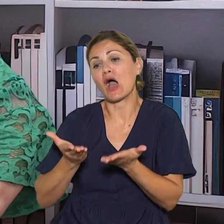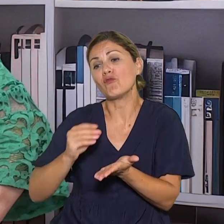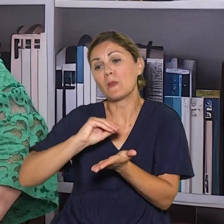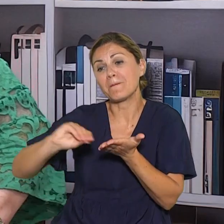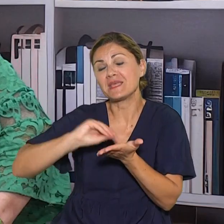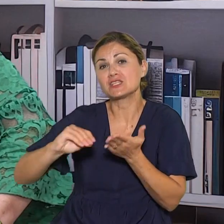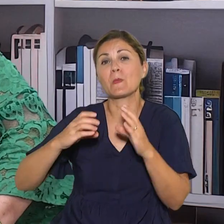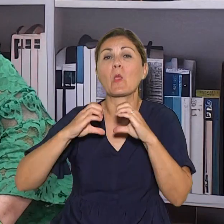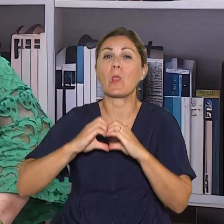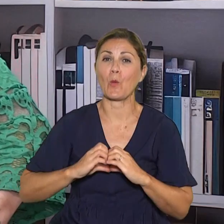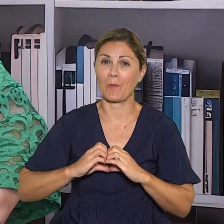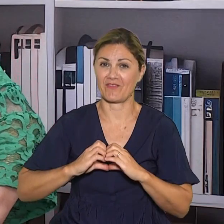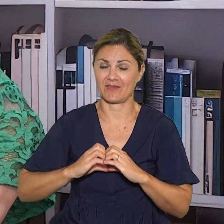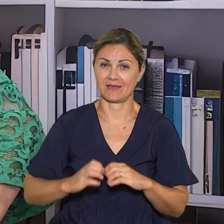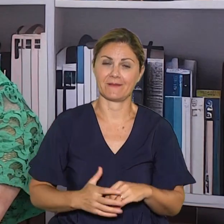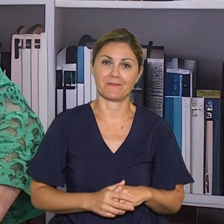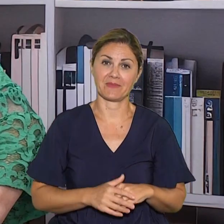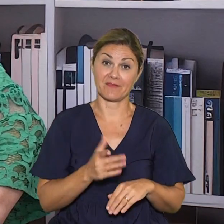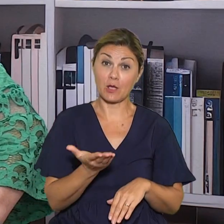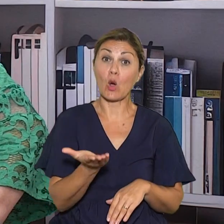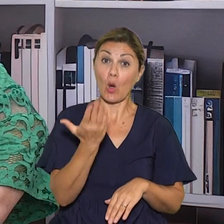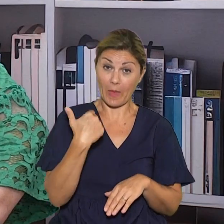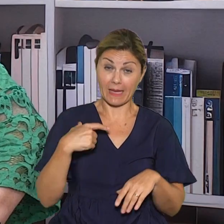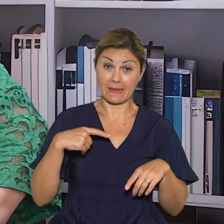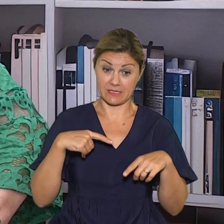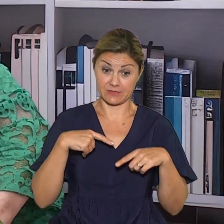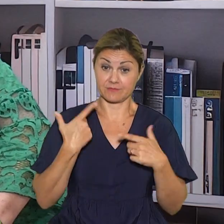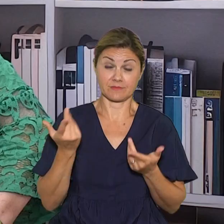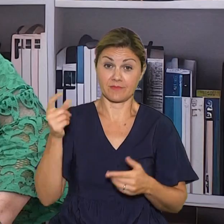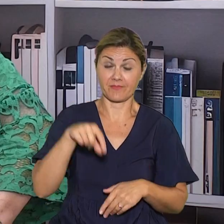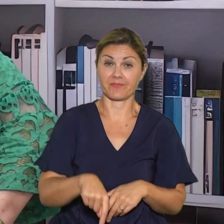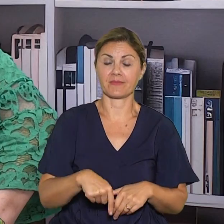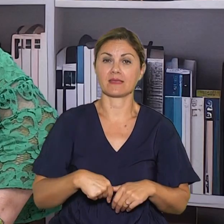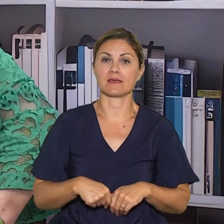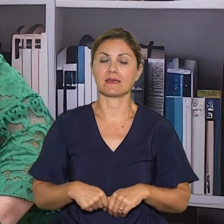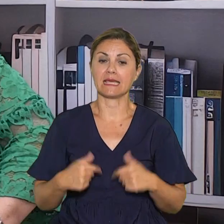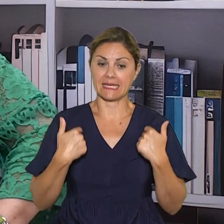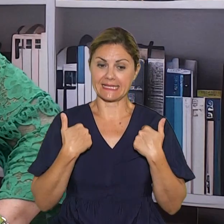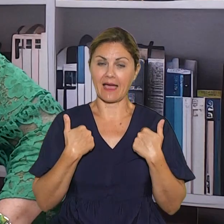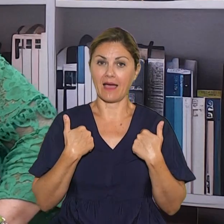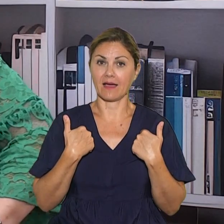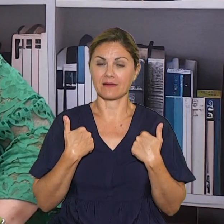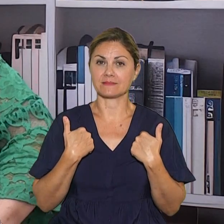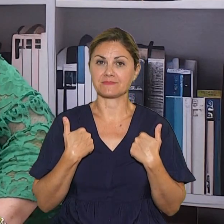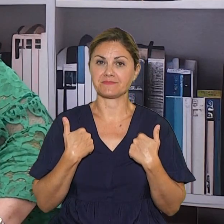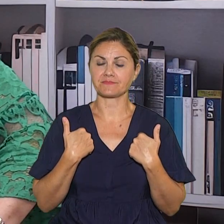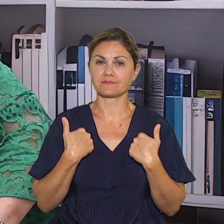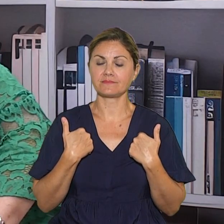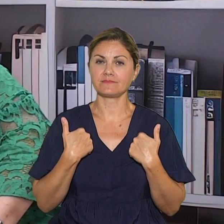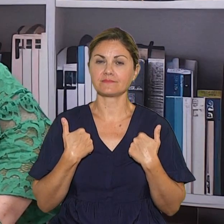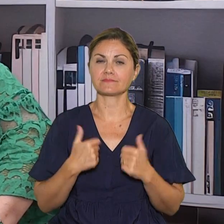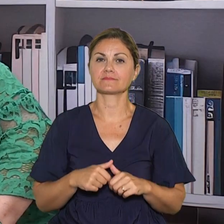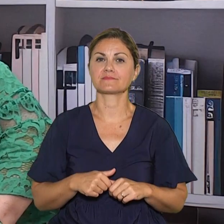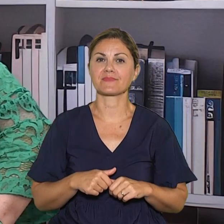volim. Također, za oni koji ne znaju, odakle nam vi stižete? Ja stižem iz